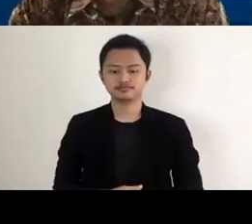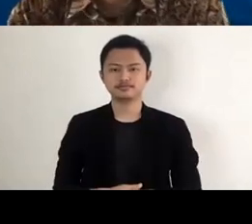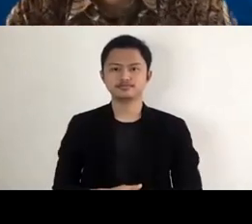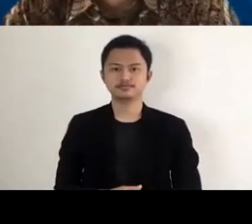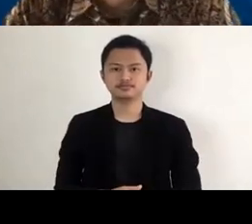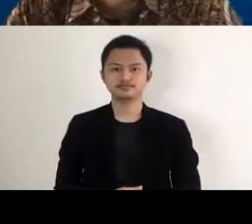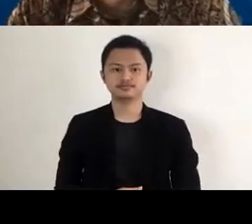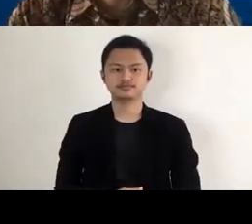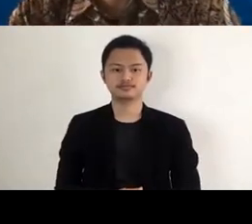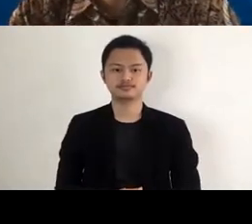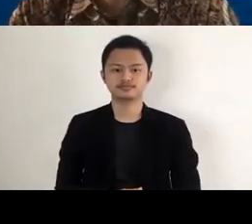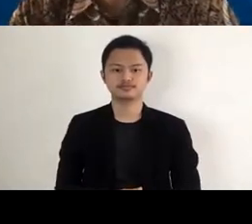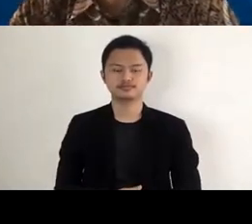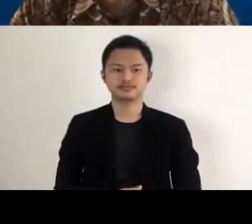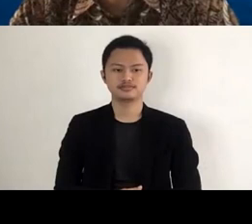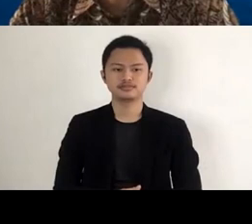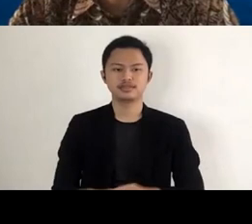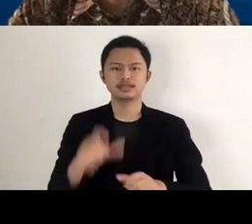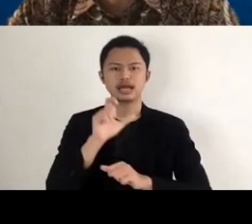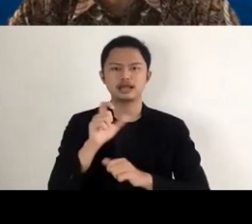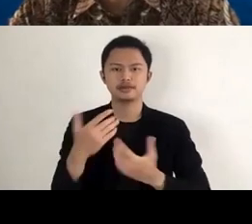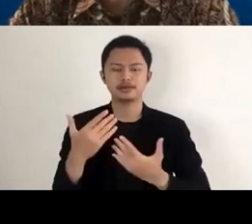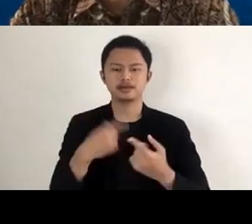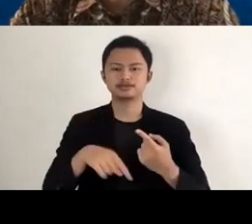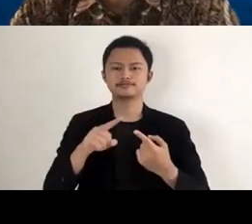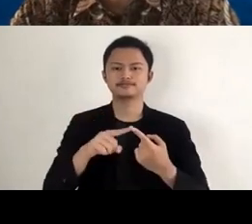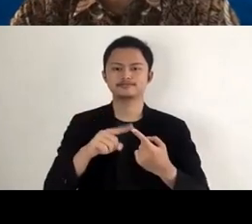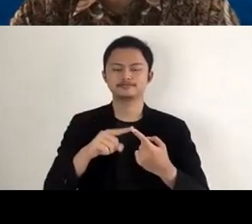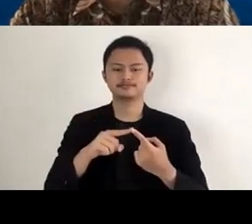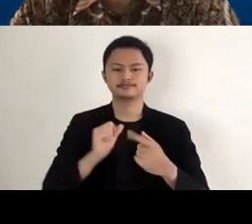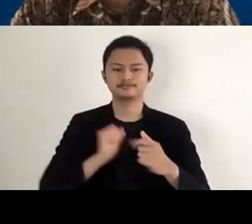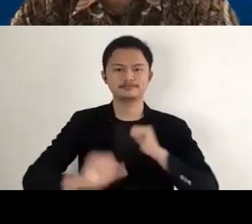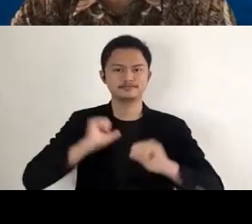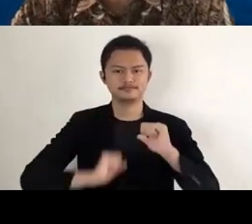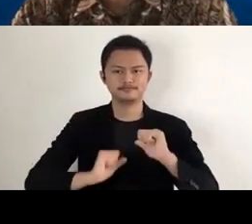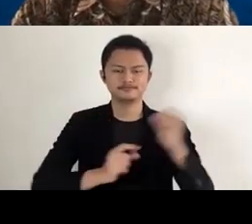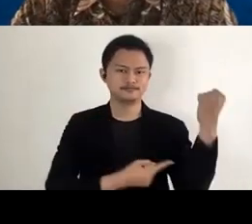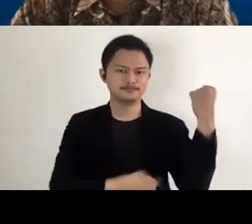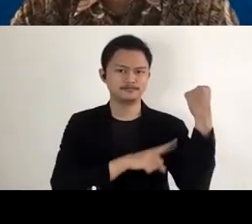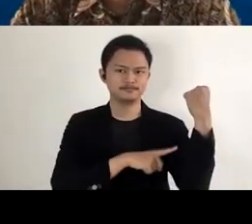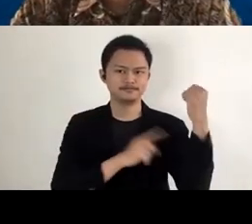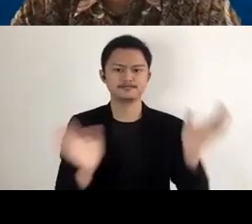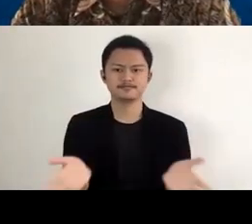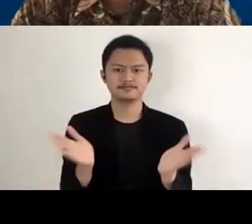Kami biasanya melakukannya dengan beberapa cara start yang pertama adalah kegiatan peningkatan kapasitas